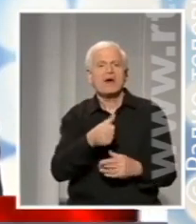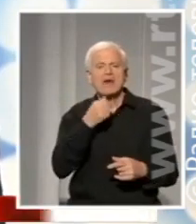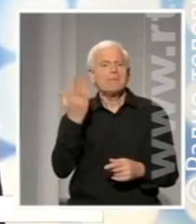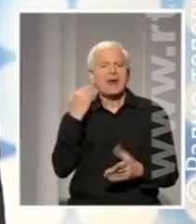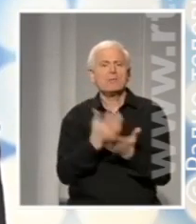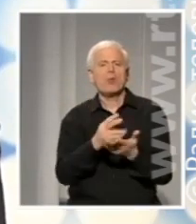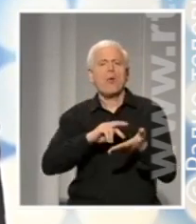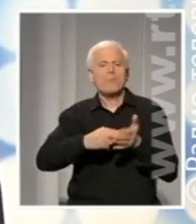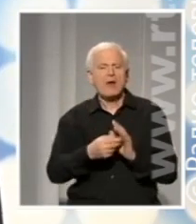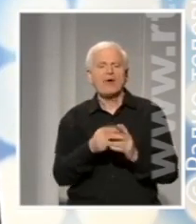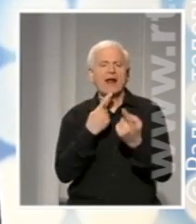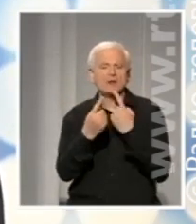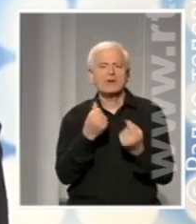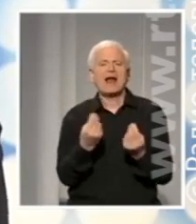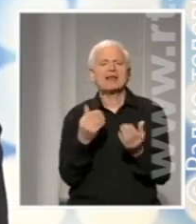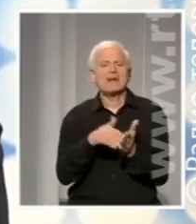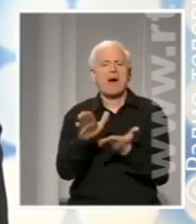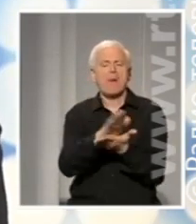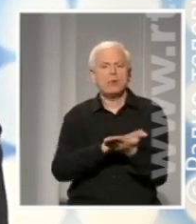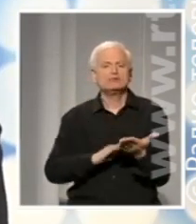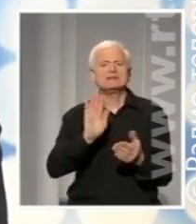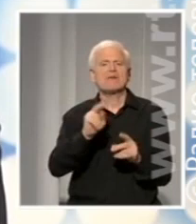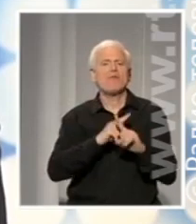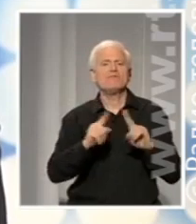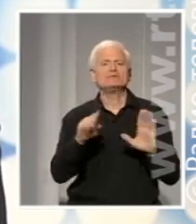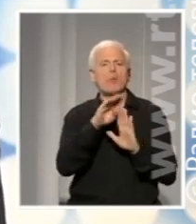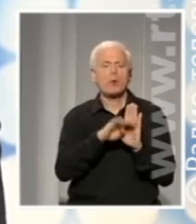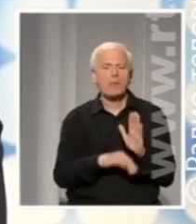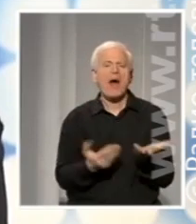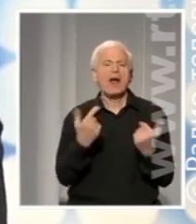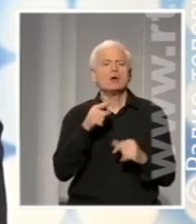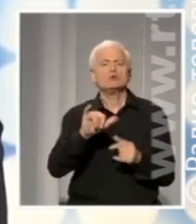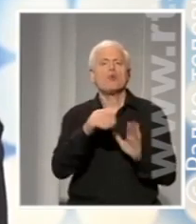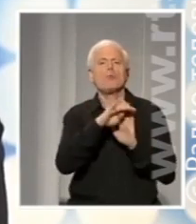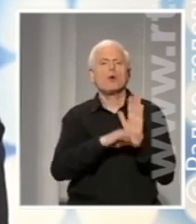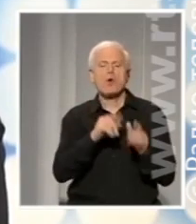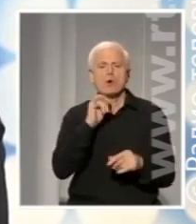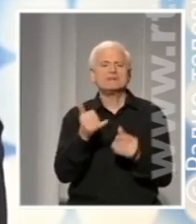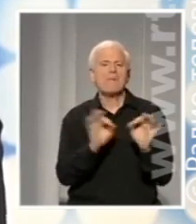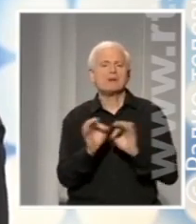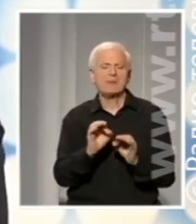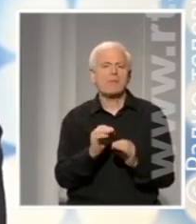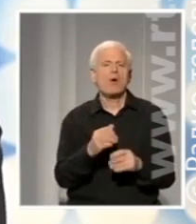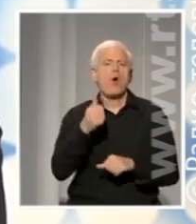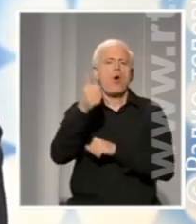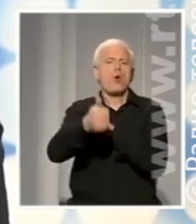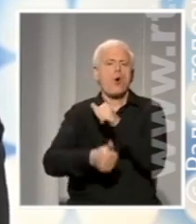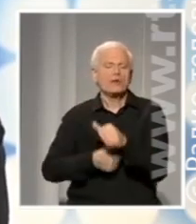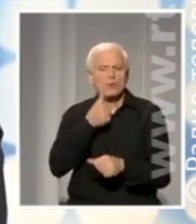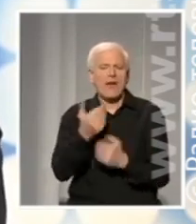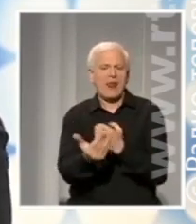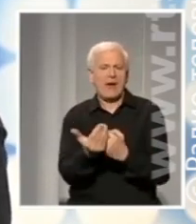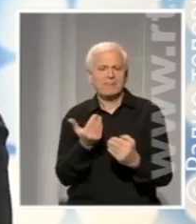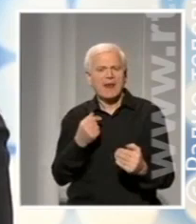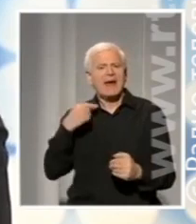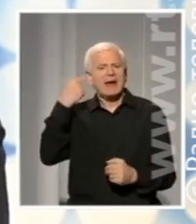na tu temu da li treba početi sa takvom vrstom programa. Međutim, to su programi koji se pripremaju po godinu dana. Znači,